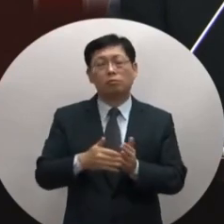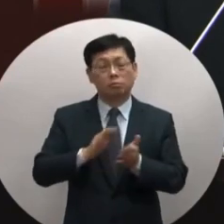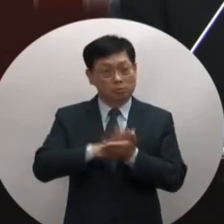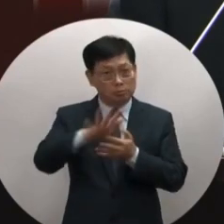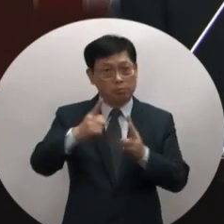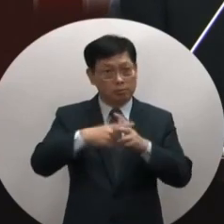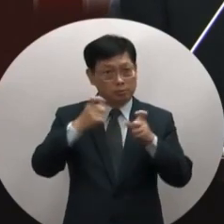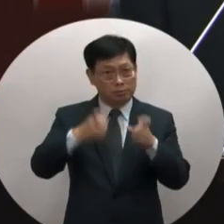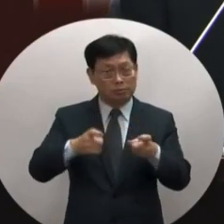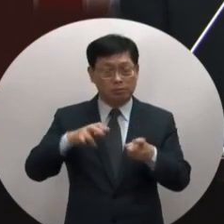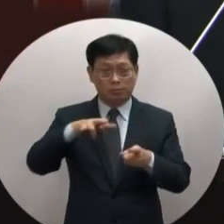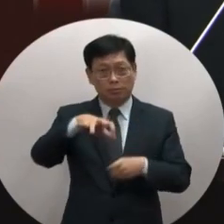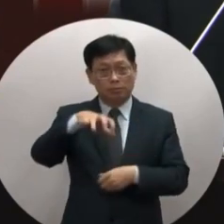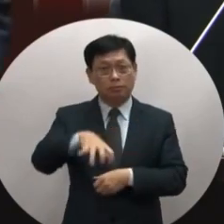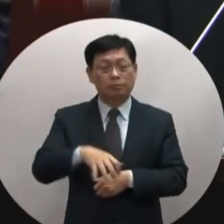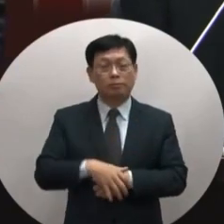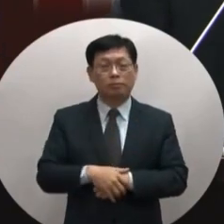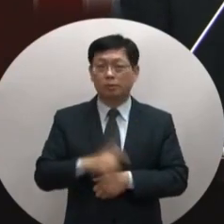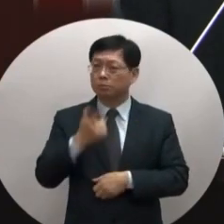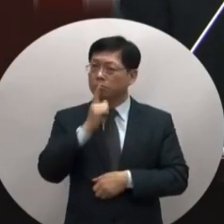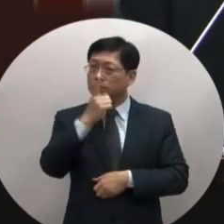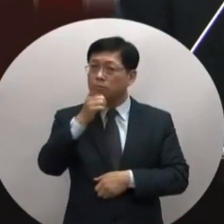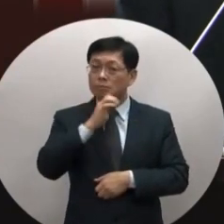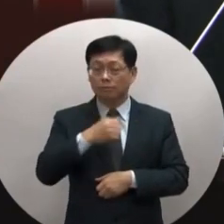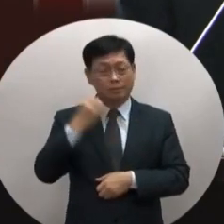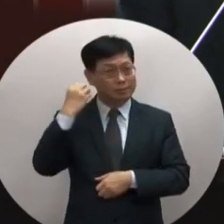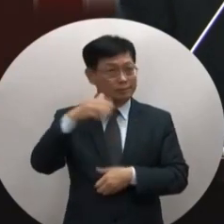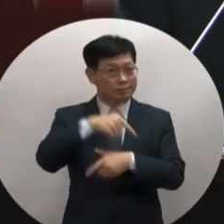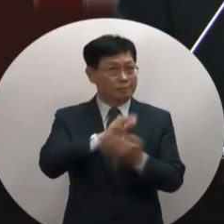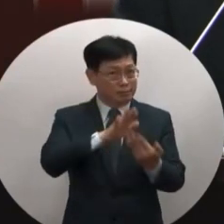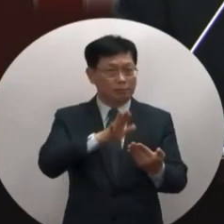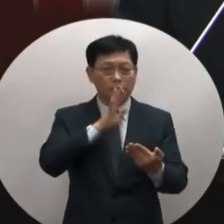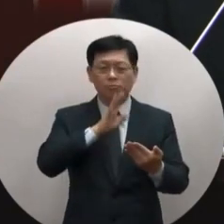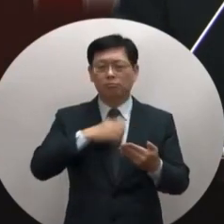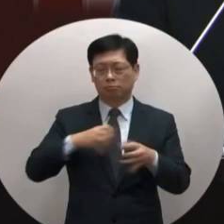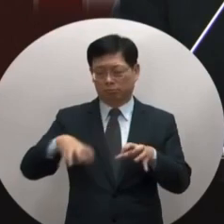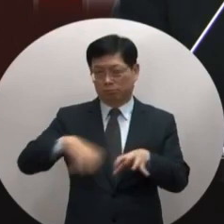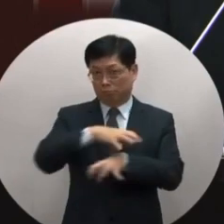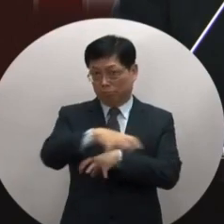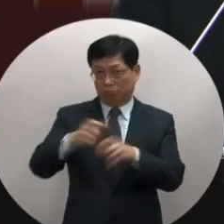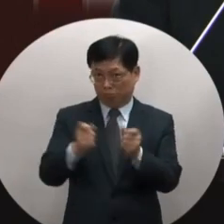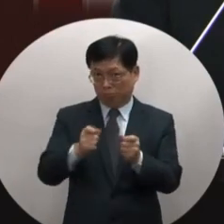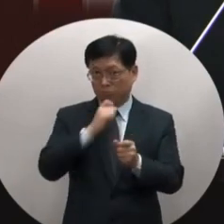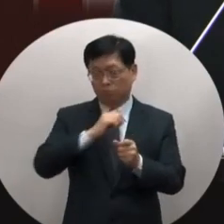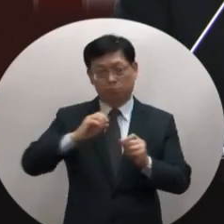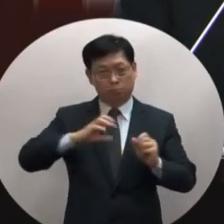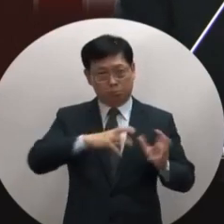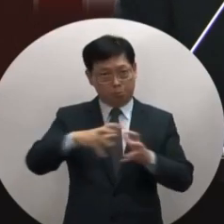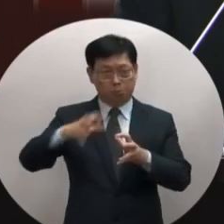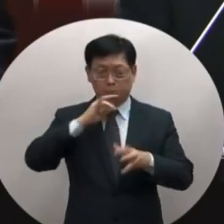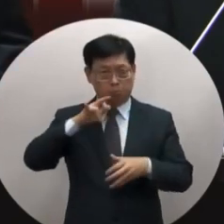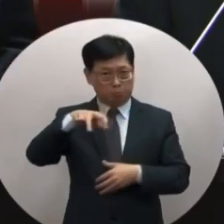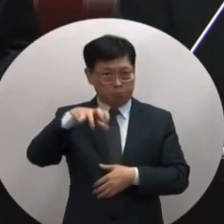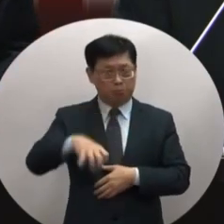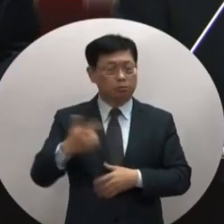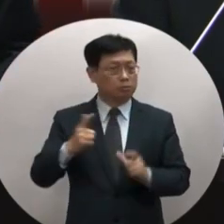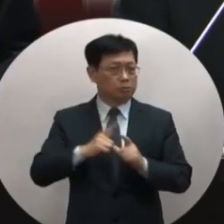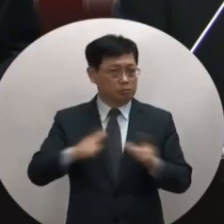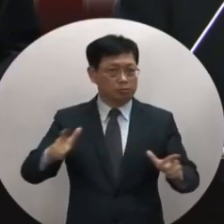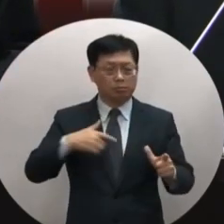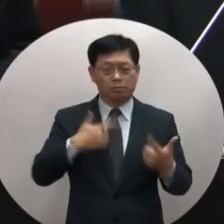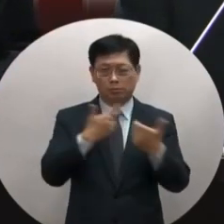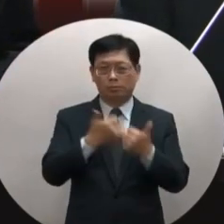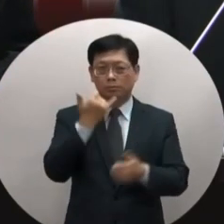會它作為我們我們不只是西南向我想是一個區域性的國際機場它會是相當大的一個